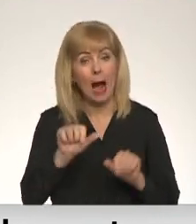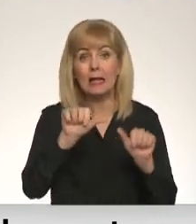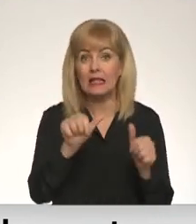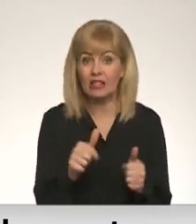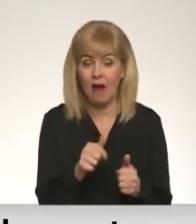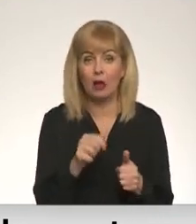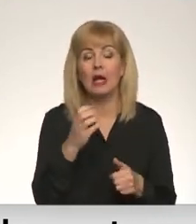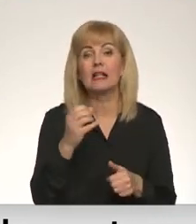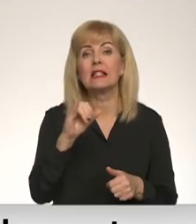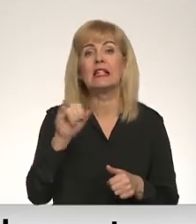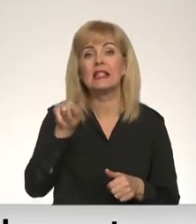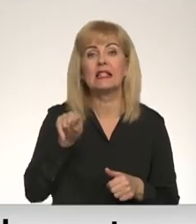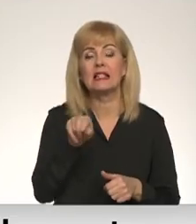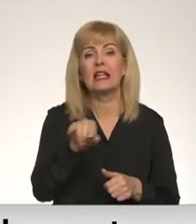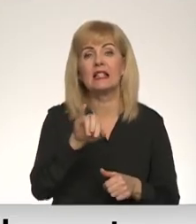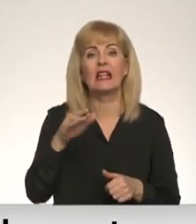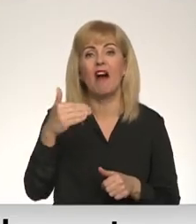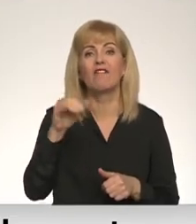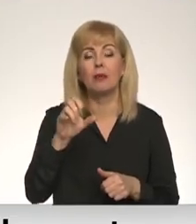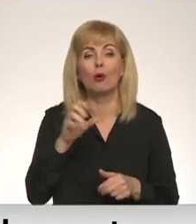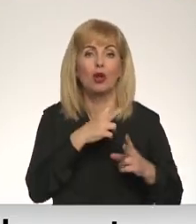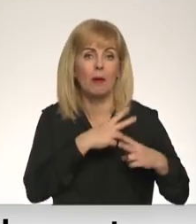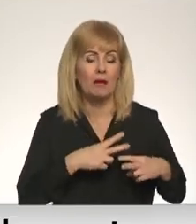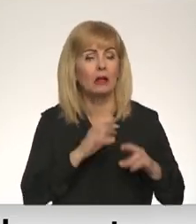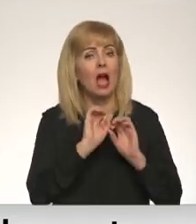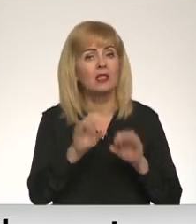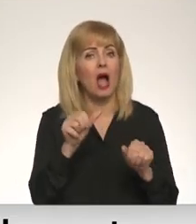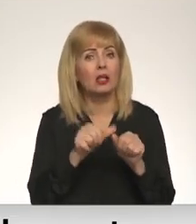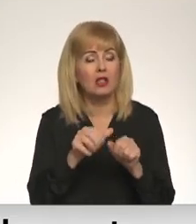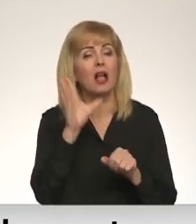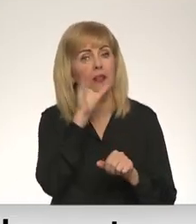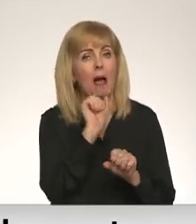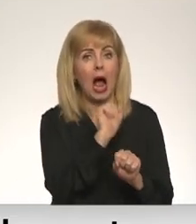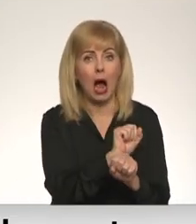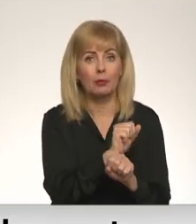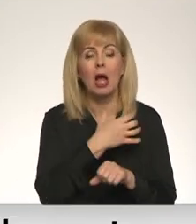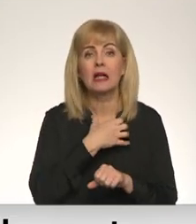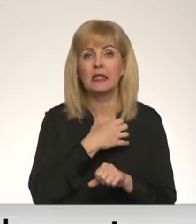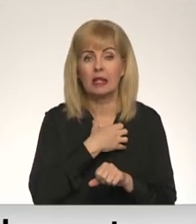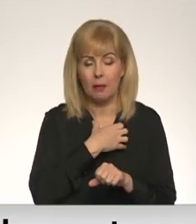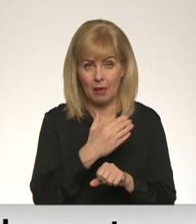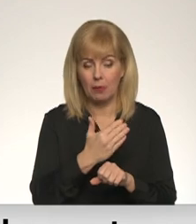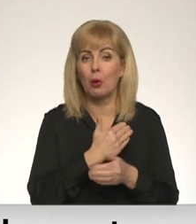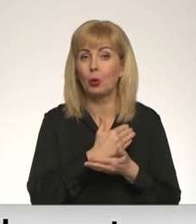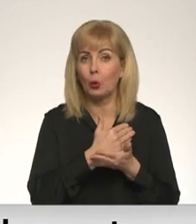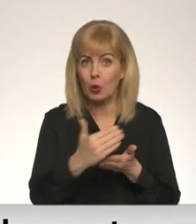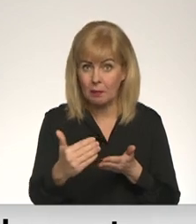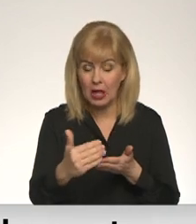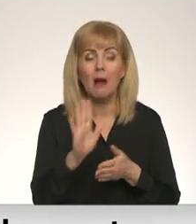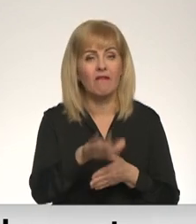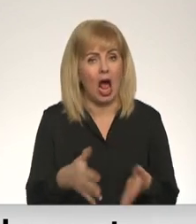arī cistiskās fibrozes biedrību, stāstīja par medikamentu, kas spēj apturēt slimības progresu, klābjot